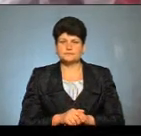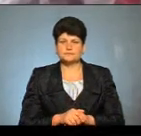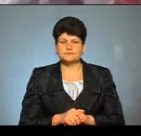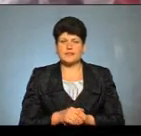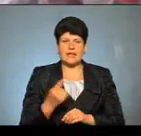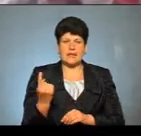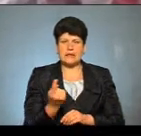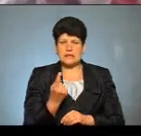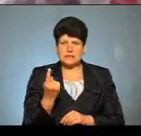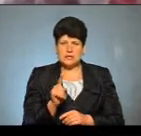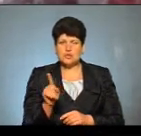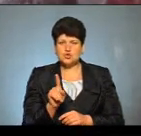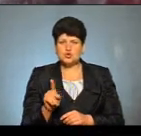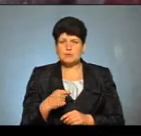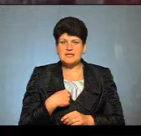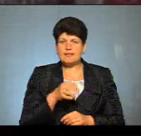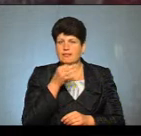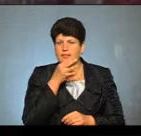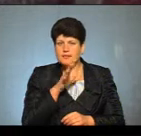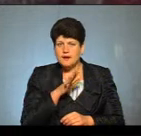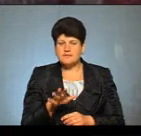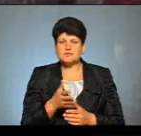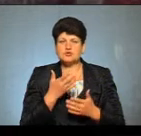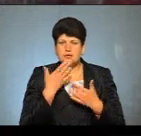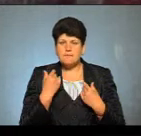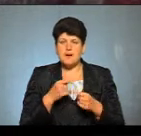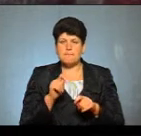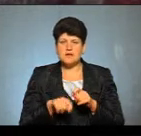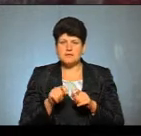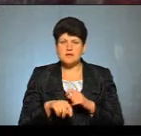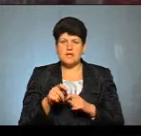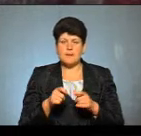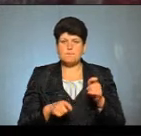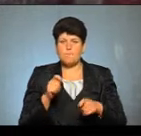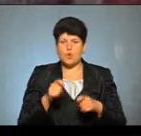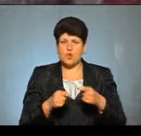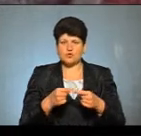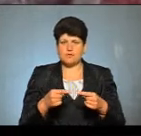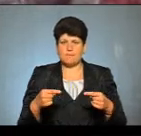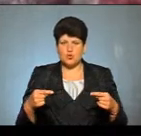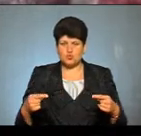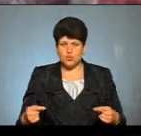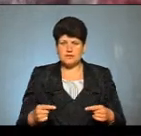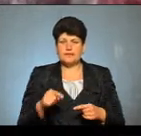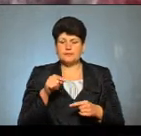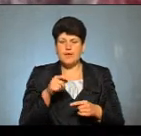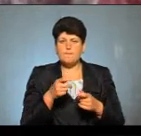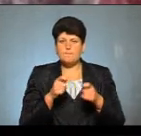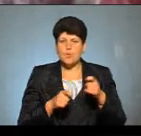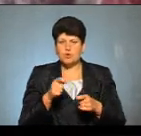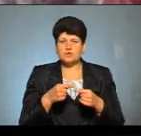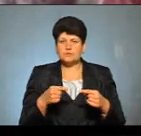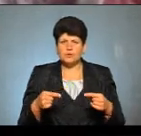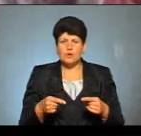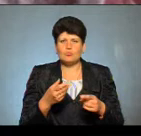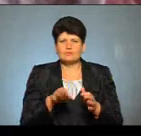Єдине, що мені не подобається, що нема перевірки до молочних продуктів. В молочних продуктах вони продають таку